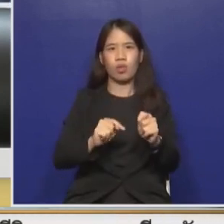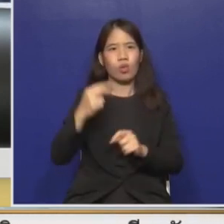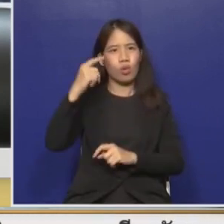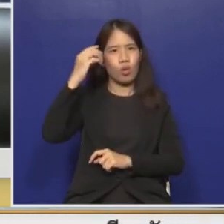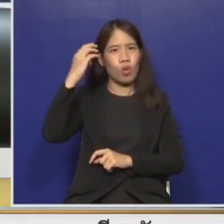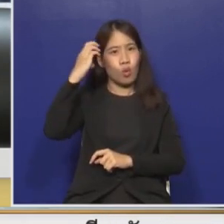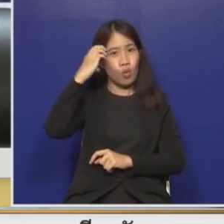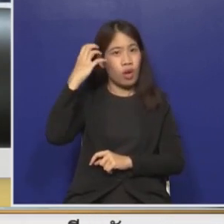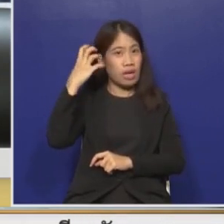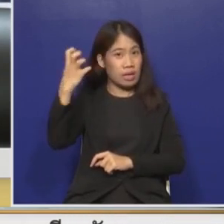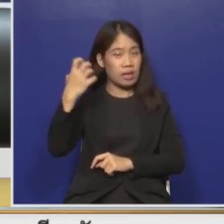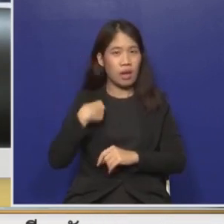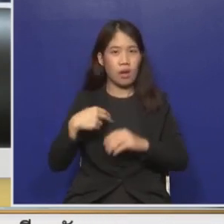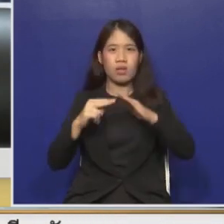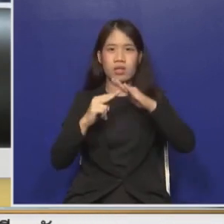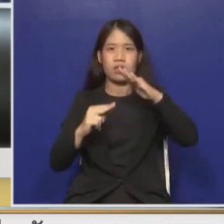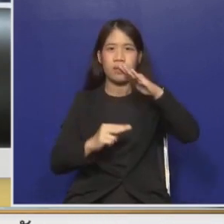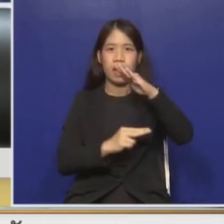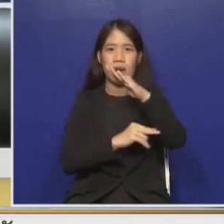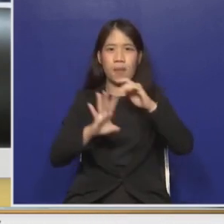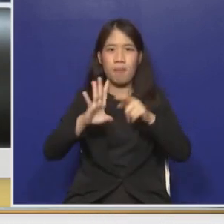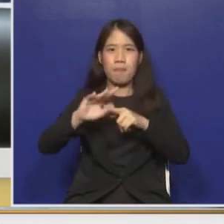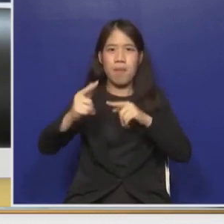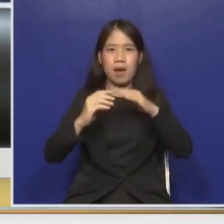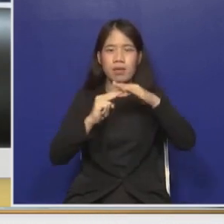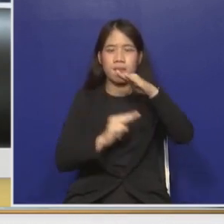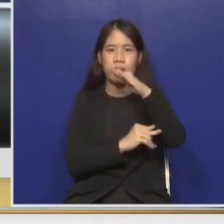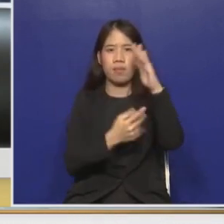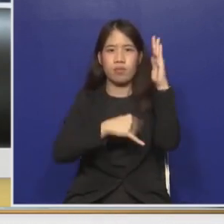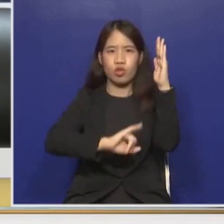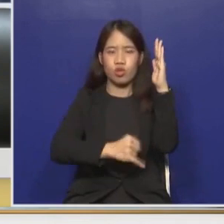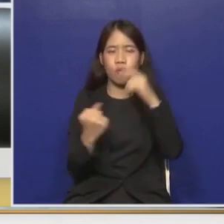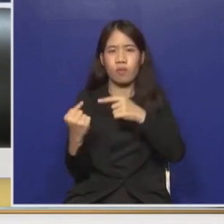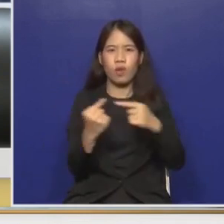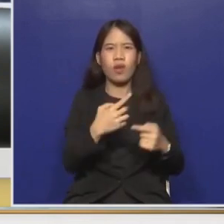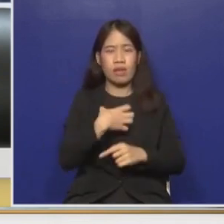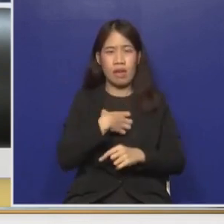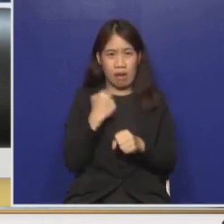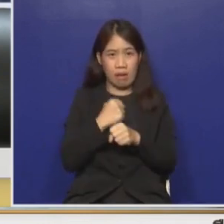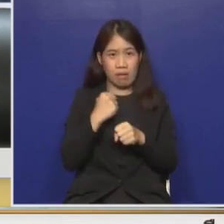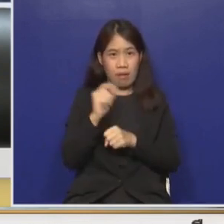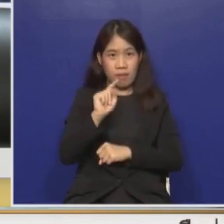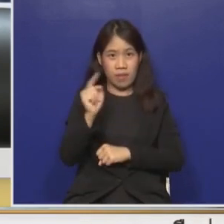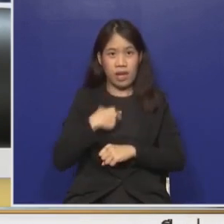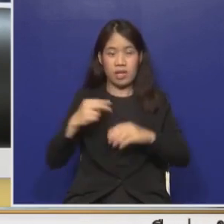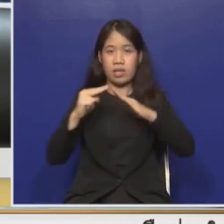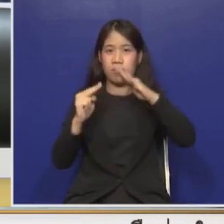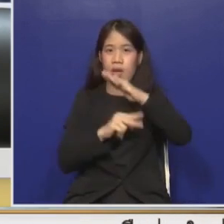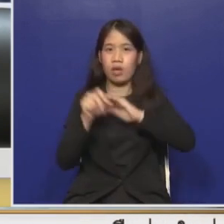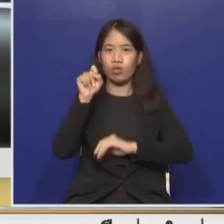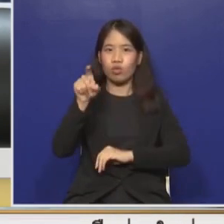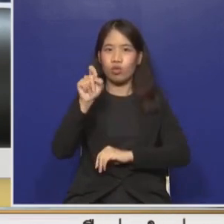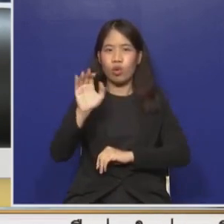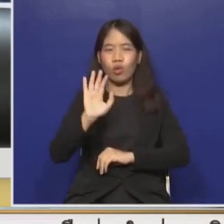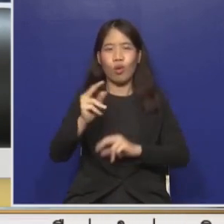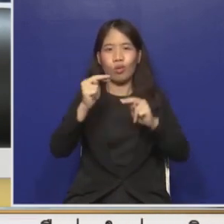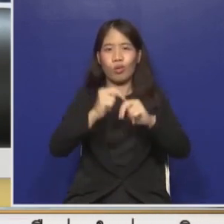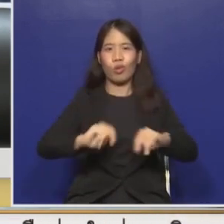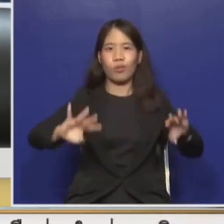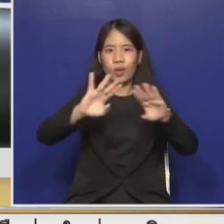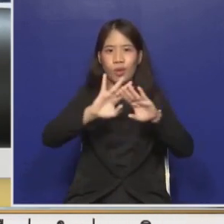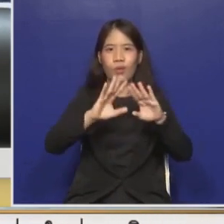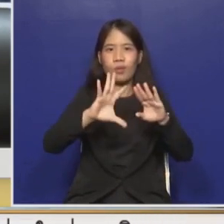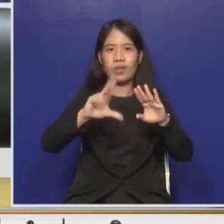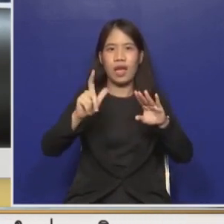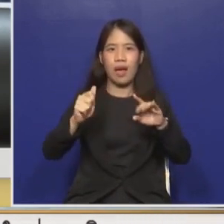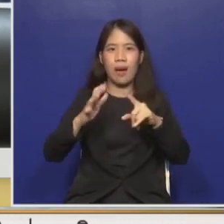ินและอำเภอบางสภาษ์ต่ไปและผมอยากให้รีบเร่งดำเดินการสร้าง Motorwayเส้นนัคอนผสมชะอำซึจะ